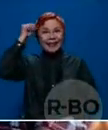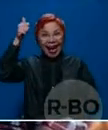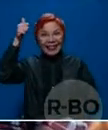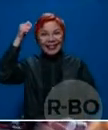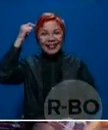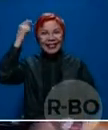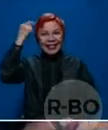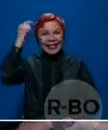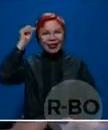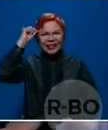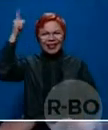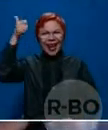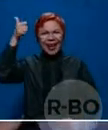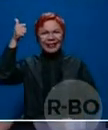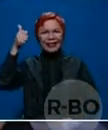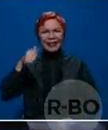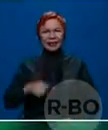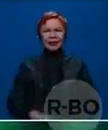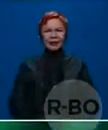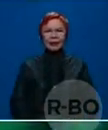sampaikan terima kasih